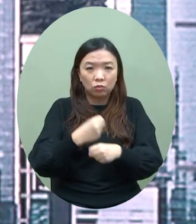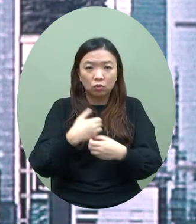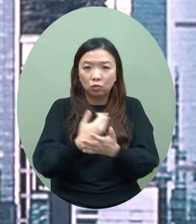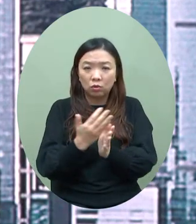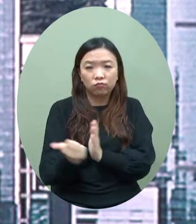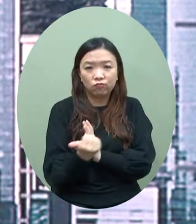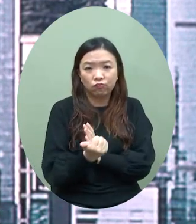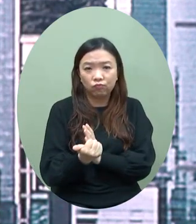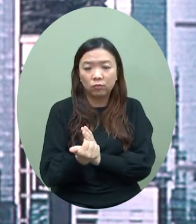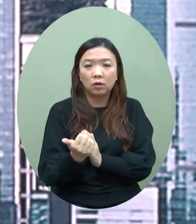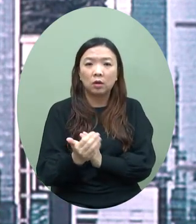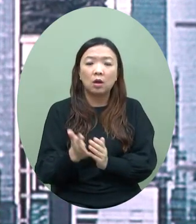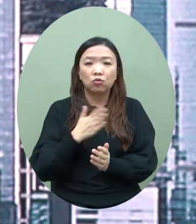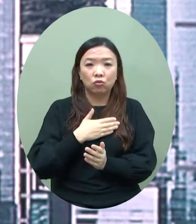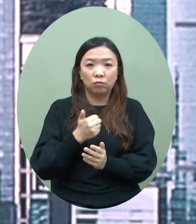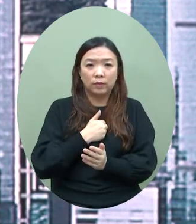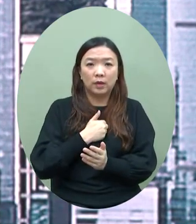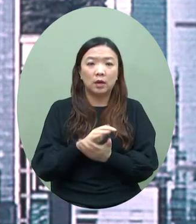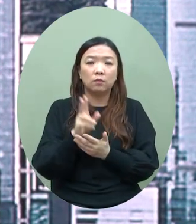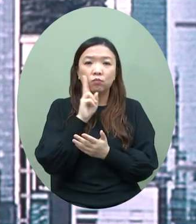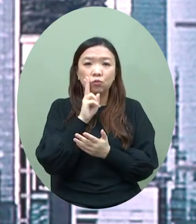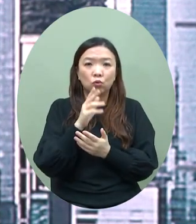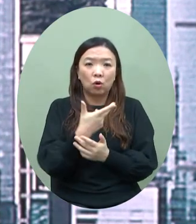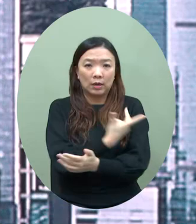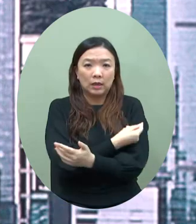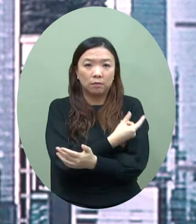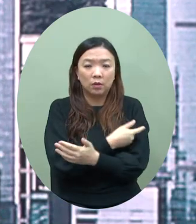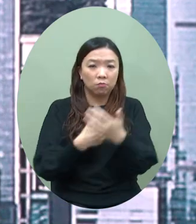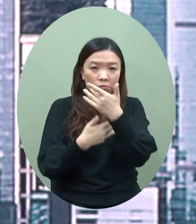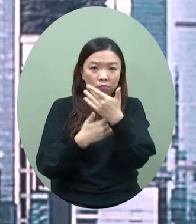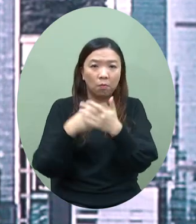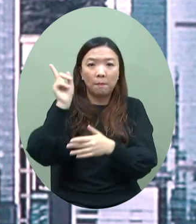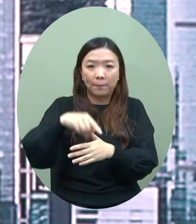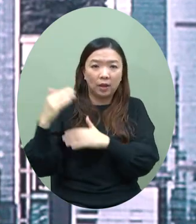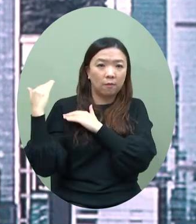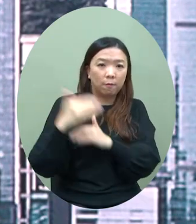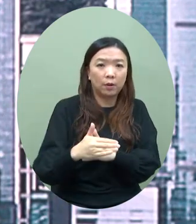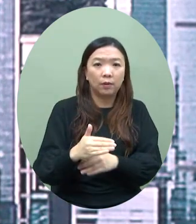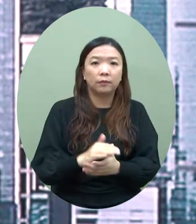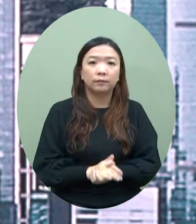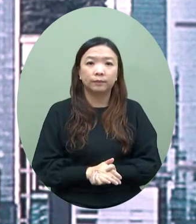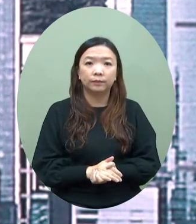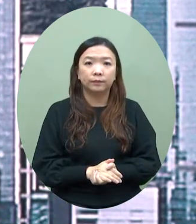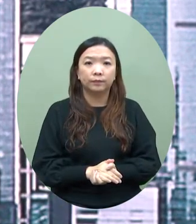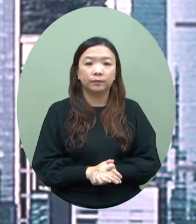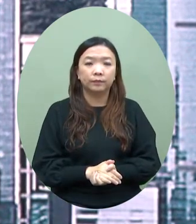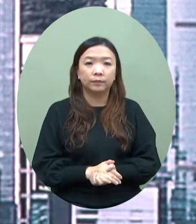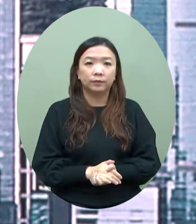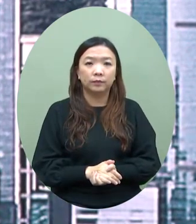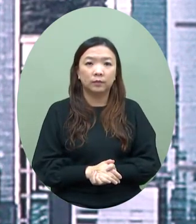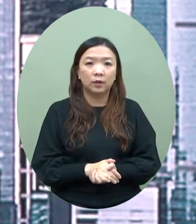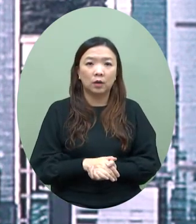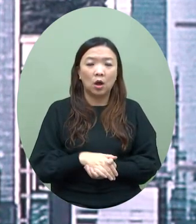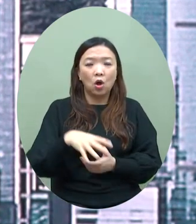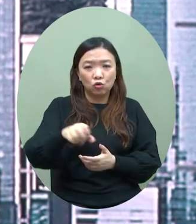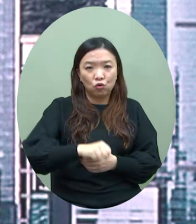至到咧係可以作好準備啊。當個疫苗係幾時嚟到啊，亦都可以能夠去使用嘅時候